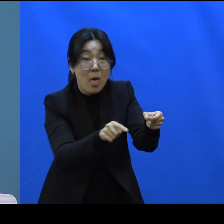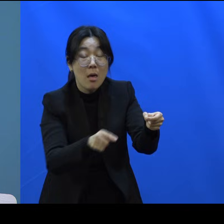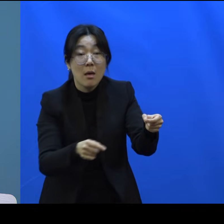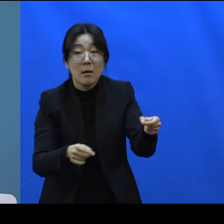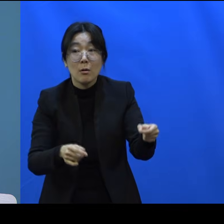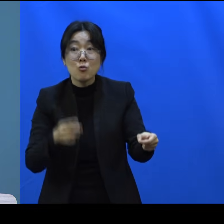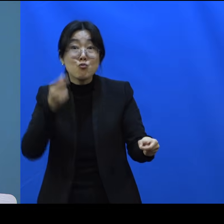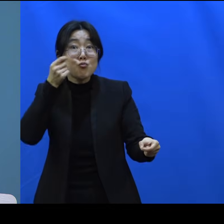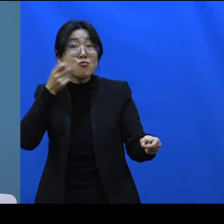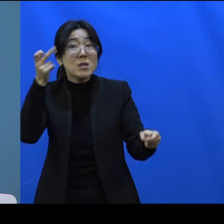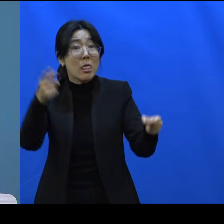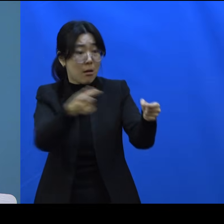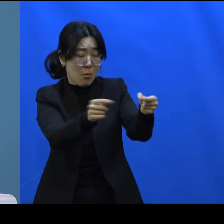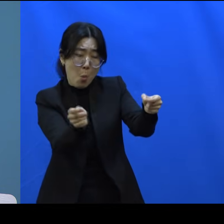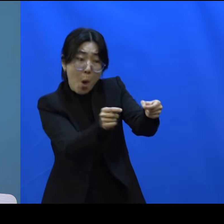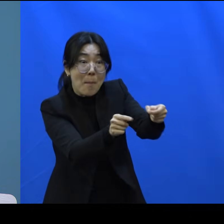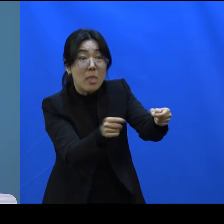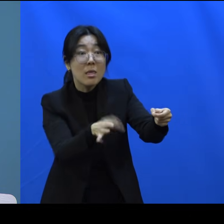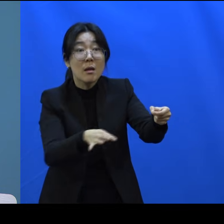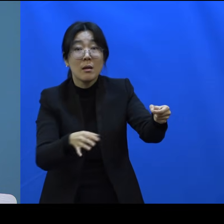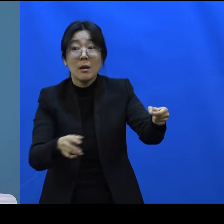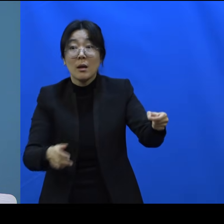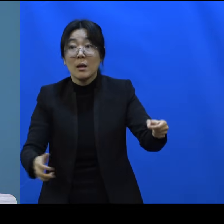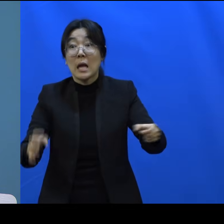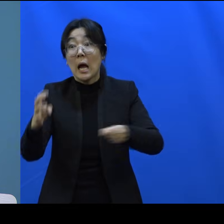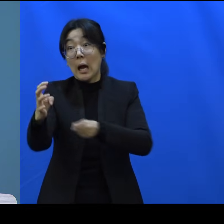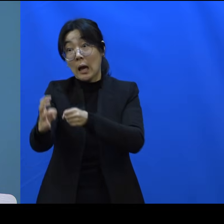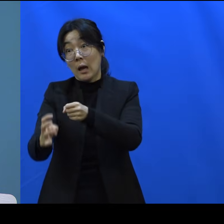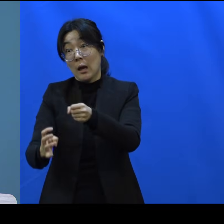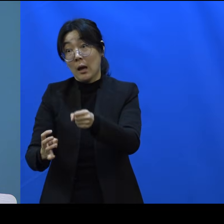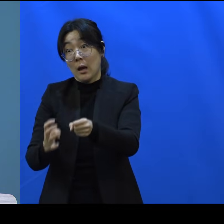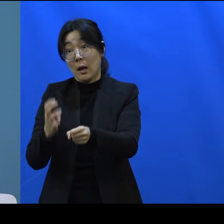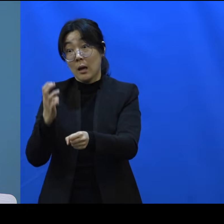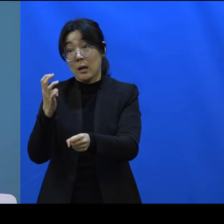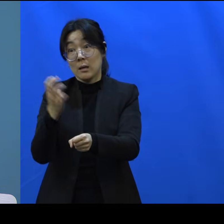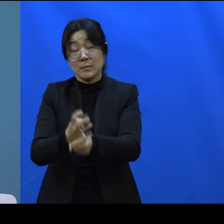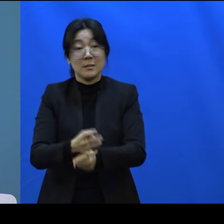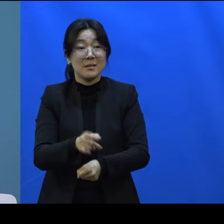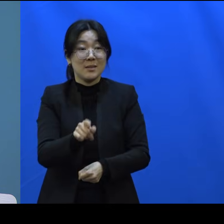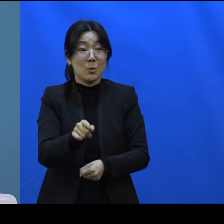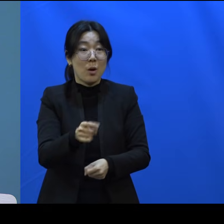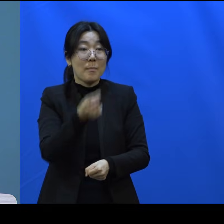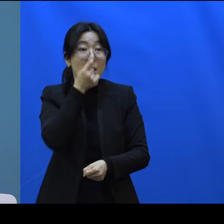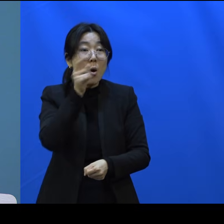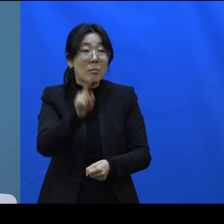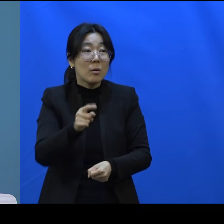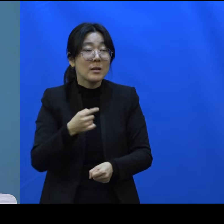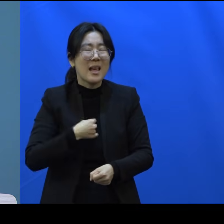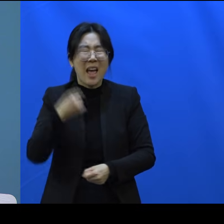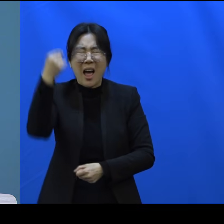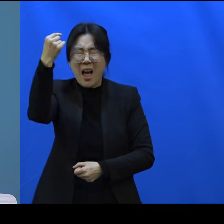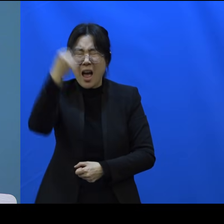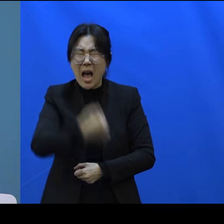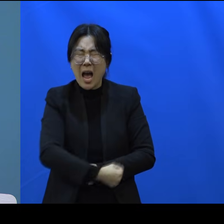용기가 되고 또 우리가 그렇게 따라갈 수 있는 힘이 생긴 거죠. 여러분,